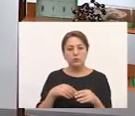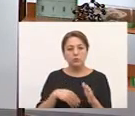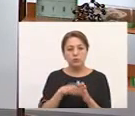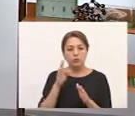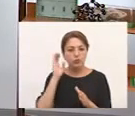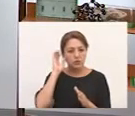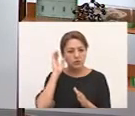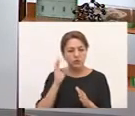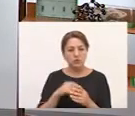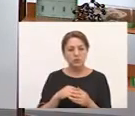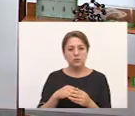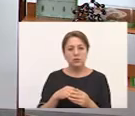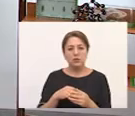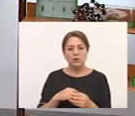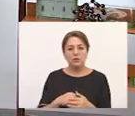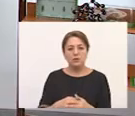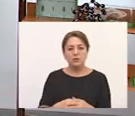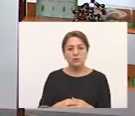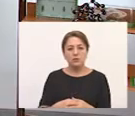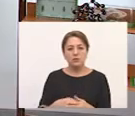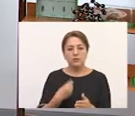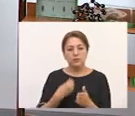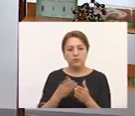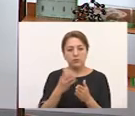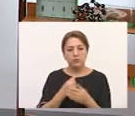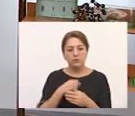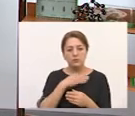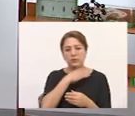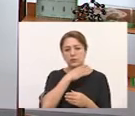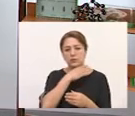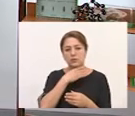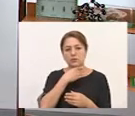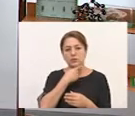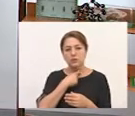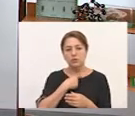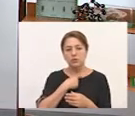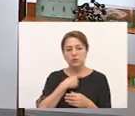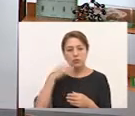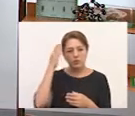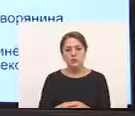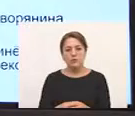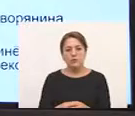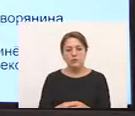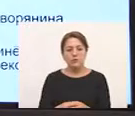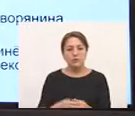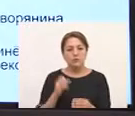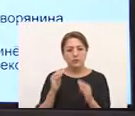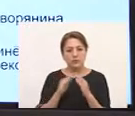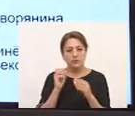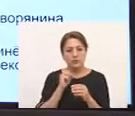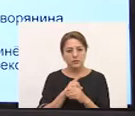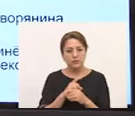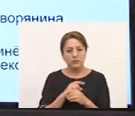слышать. Охотничий фразеологизм. Выкупить шею головою, мечтают енаралы. Домашнее